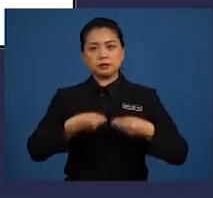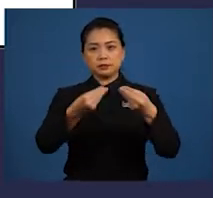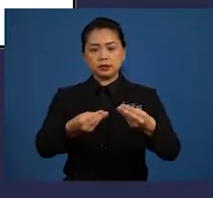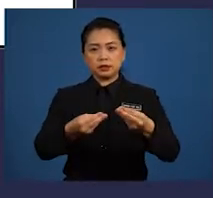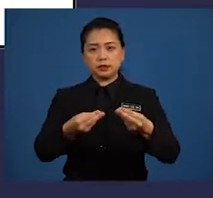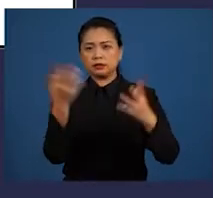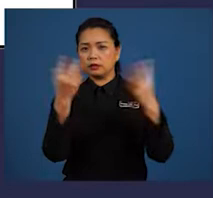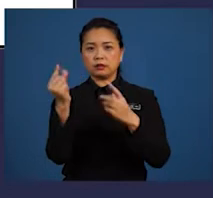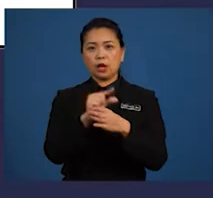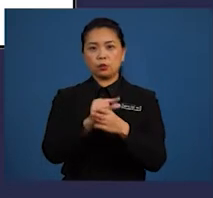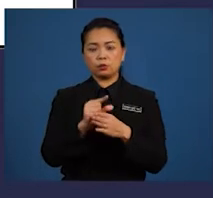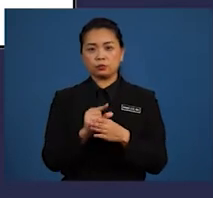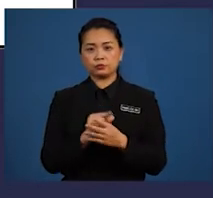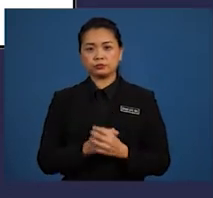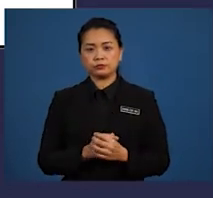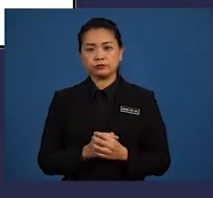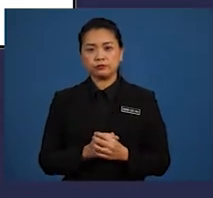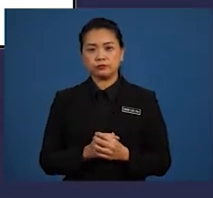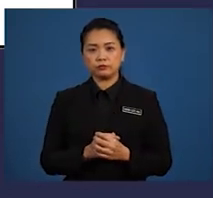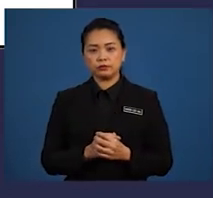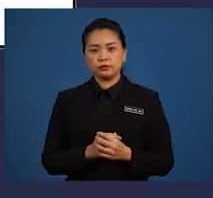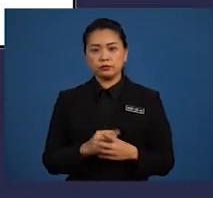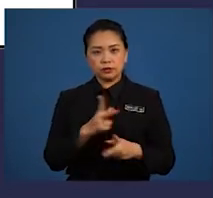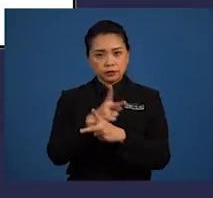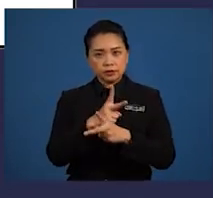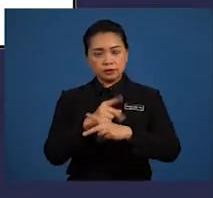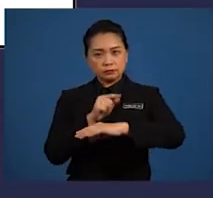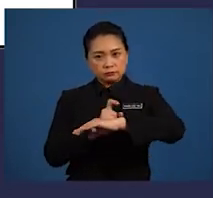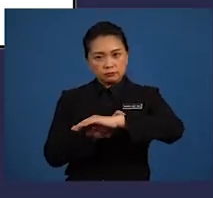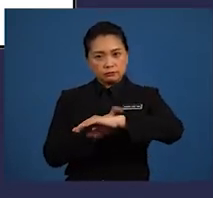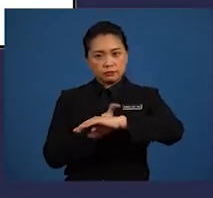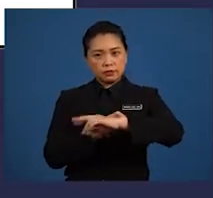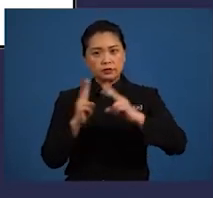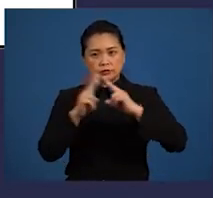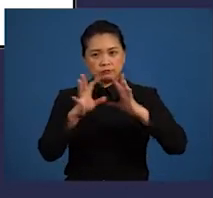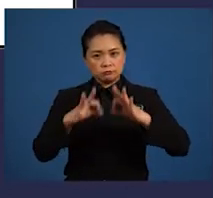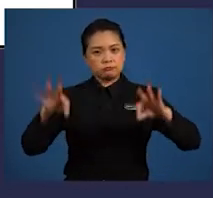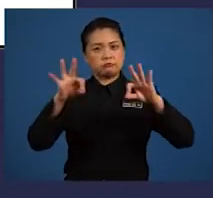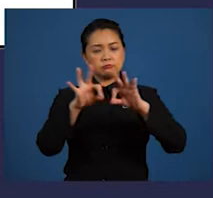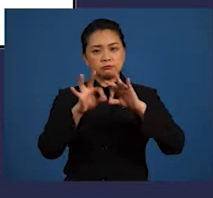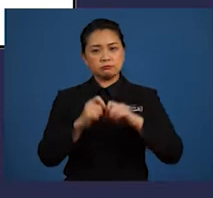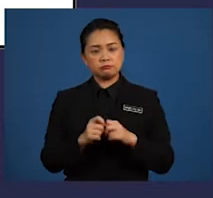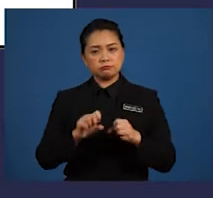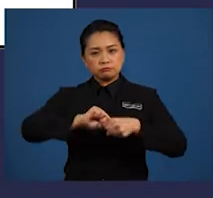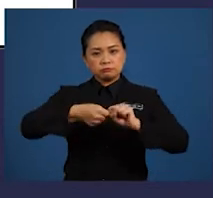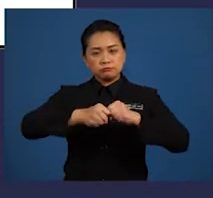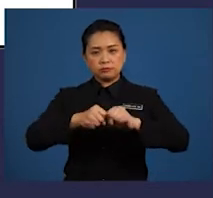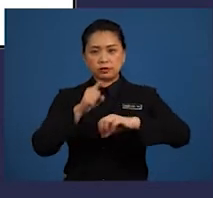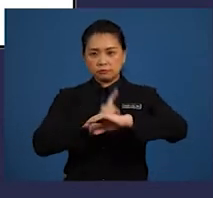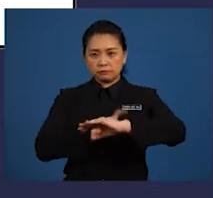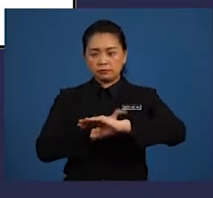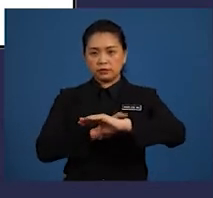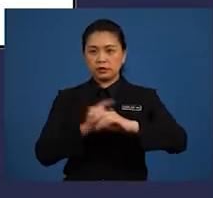terjejas penelitian dari sudut penggunaan masa atau durasi sangat penting Hai supaya